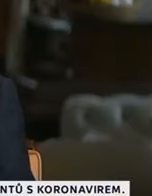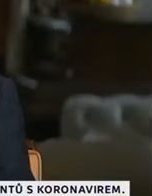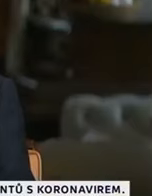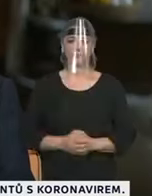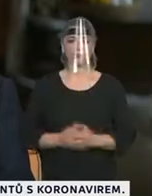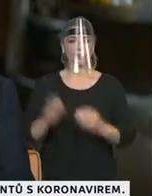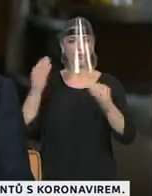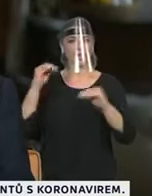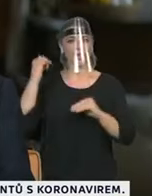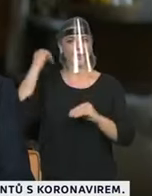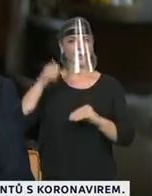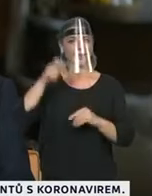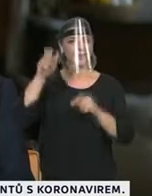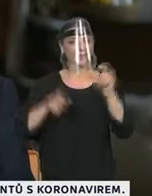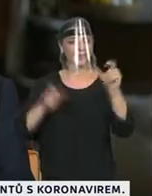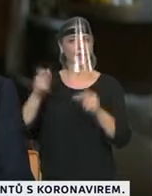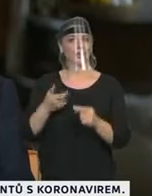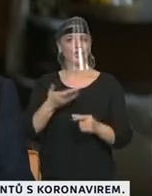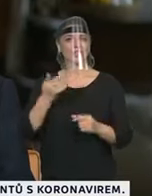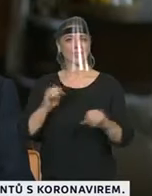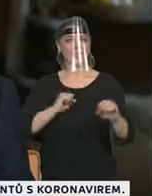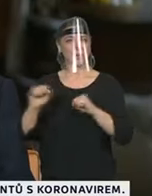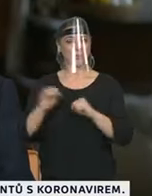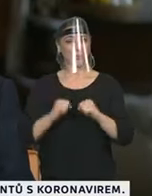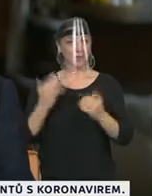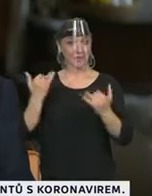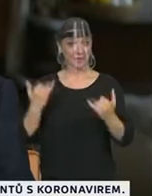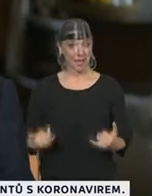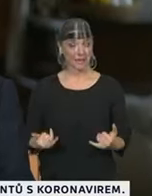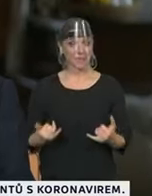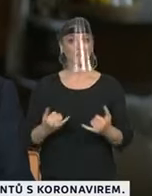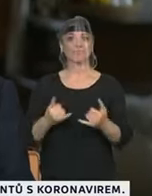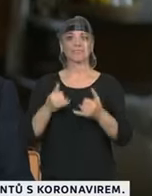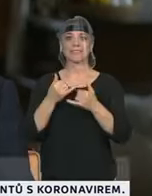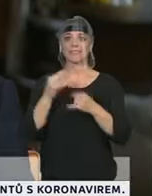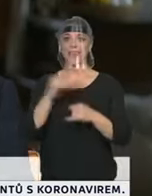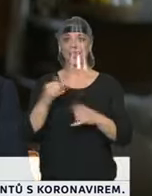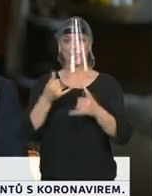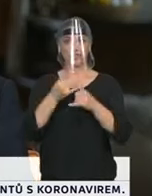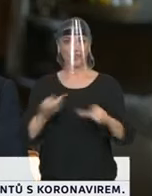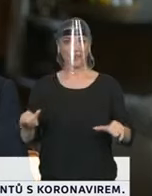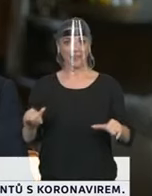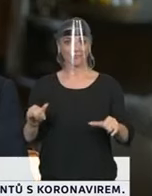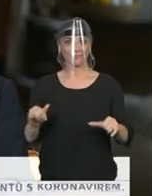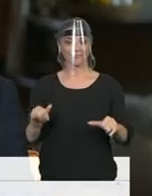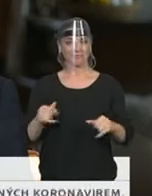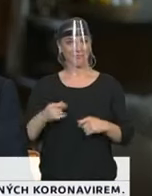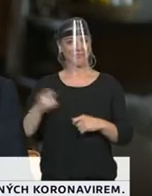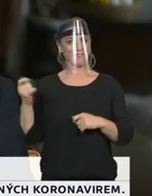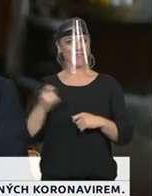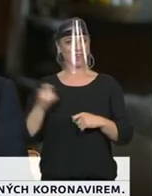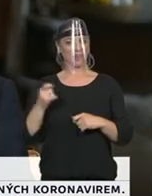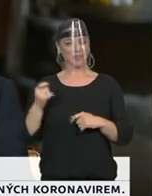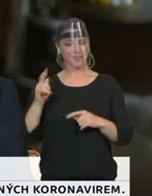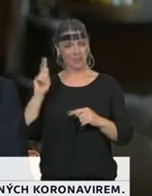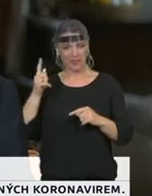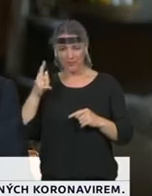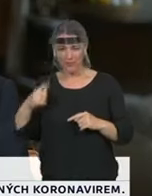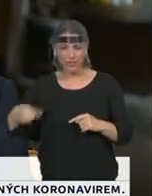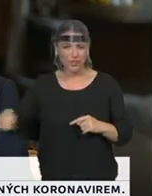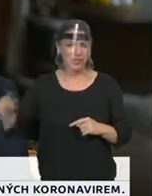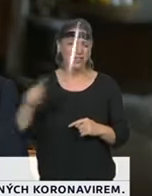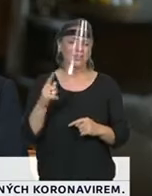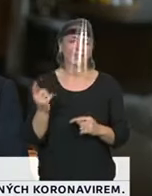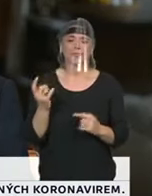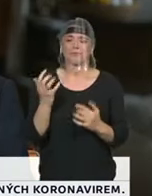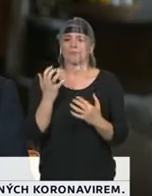Vážení spoluobčané, je zelený čtvrtek, jsou Velikonoce, svátky, které všichni milujeme,